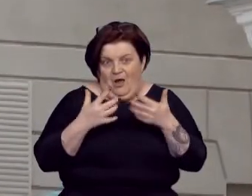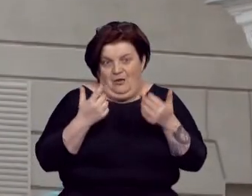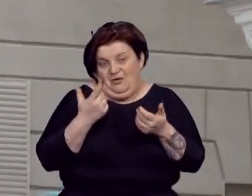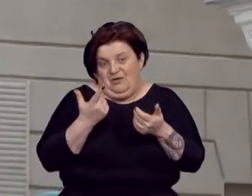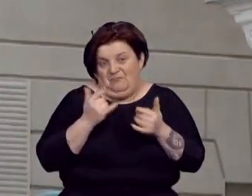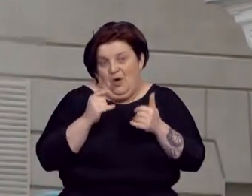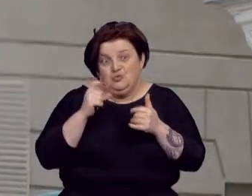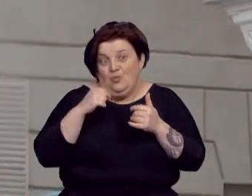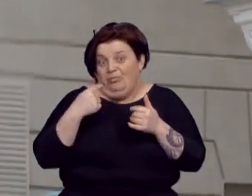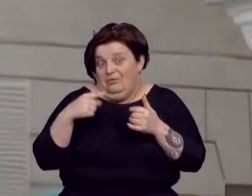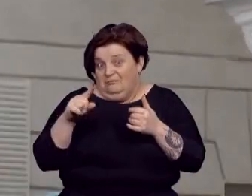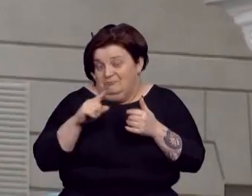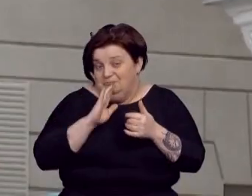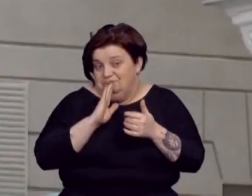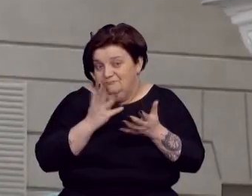cudu.